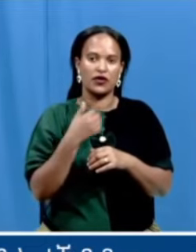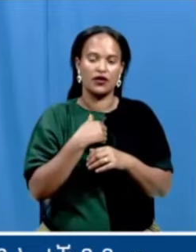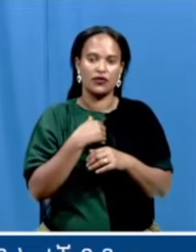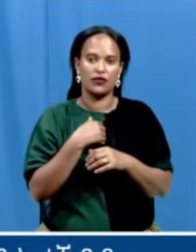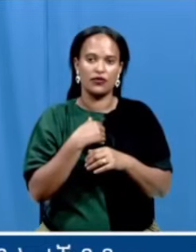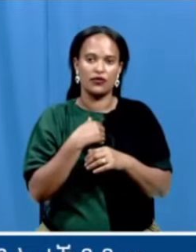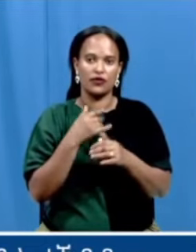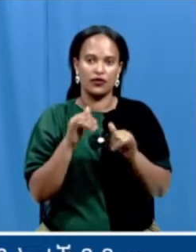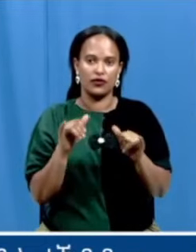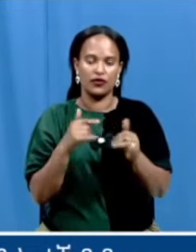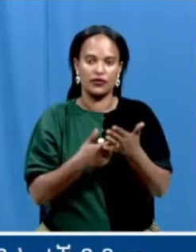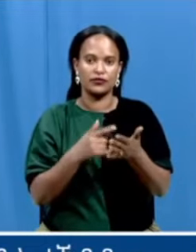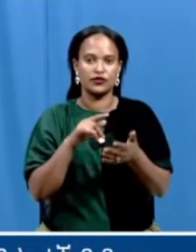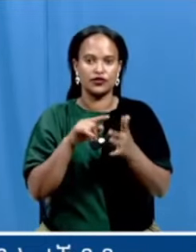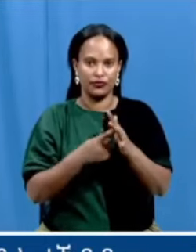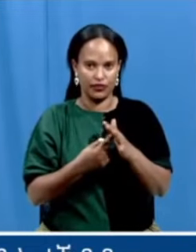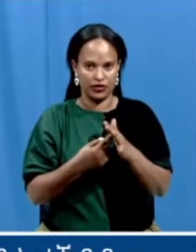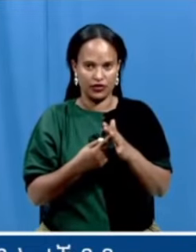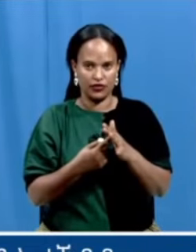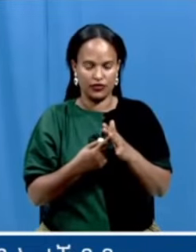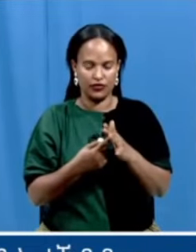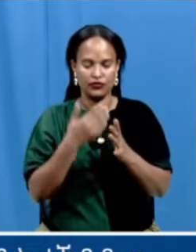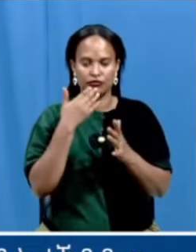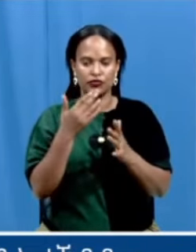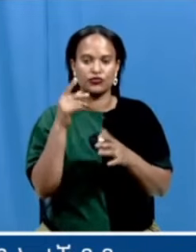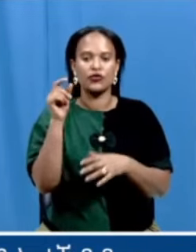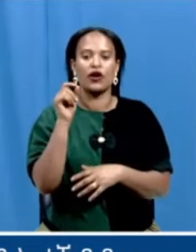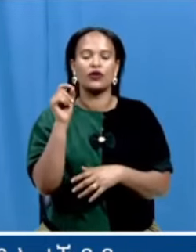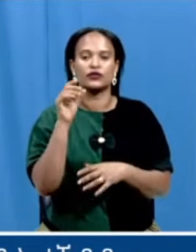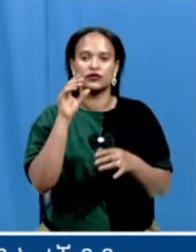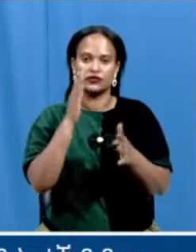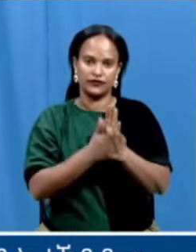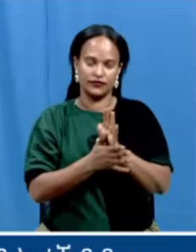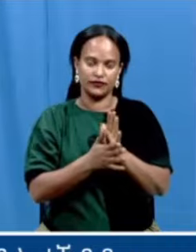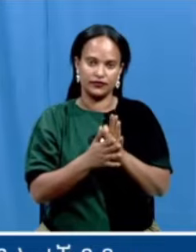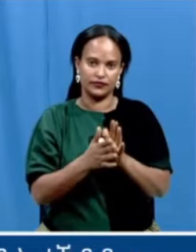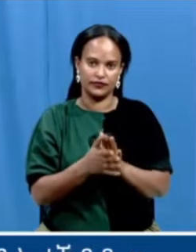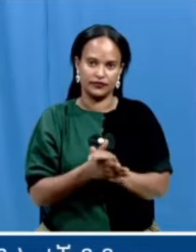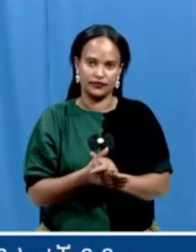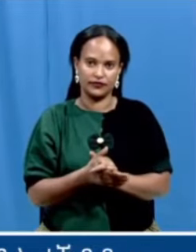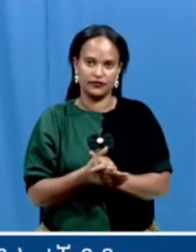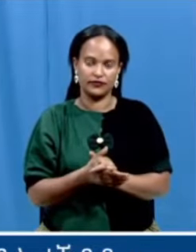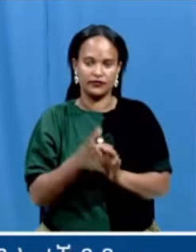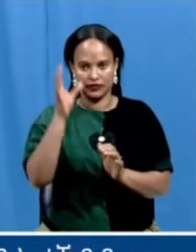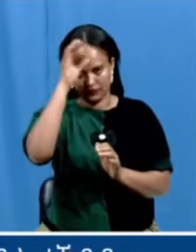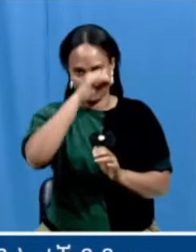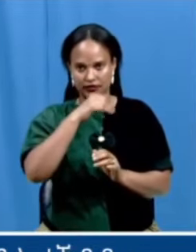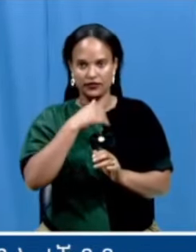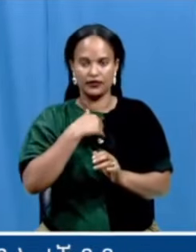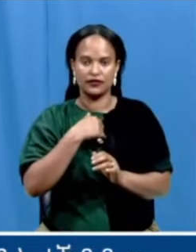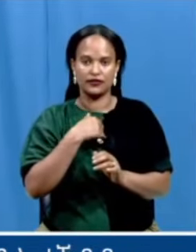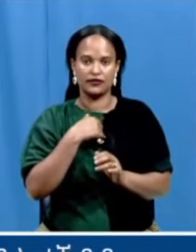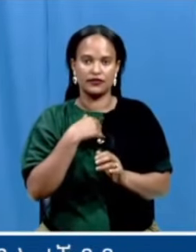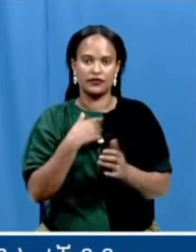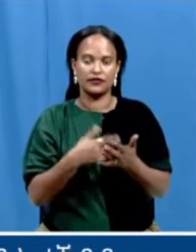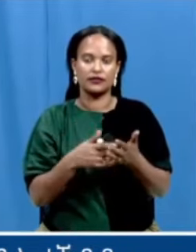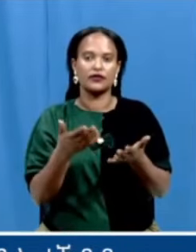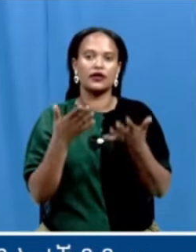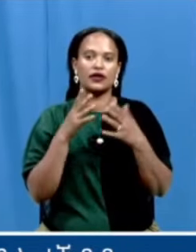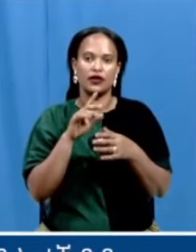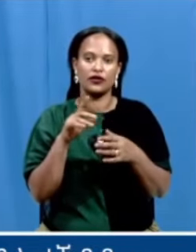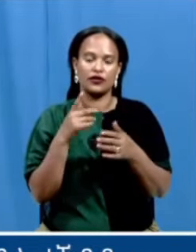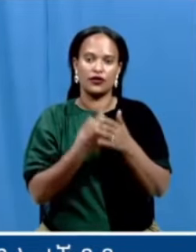ያው ከምዚ ጀሚርና ኒና ብቃወት ክንፍፅም ኢና ልልግነት ኣለኒ። ዝነውሐ ክሎ ሜትር ኢለ እዩ